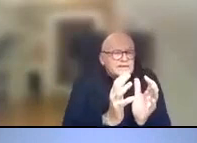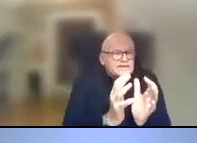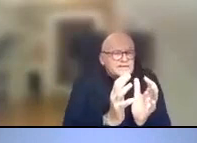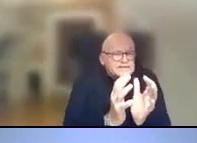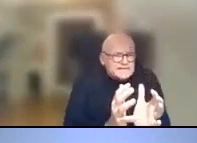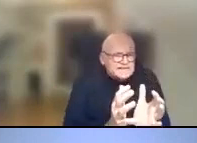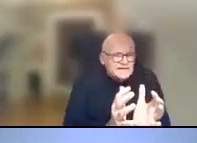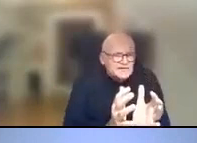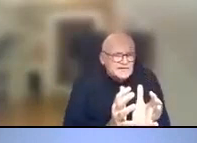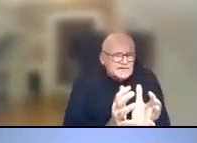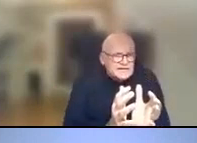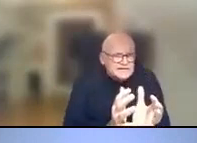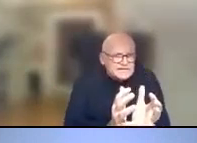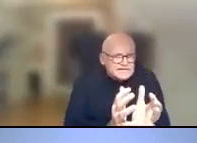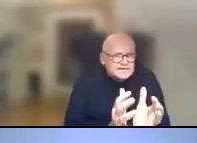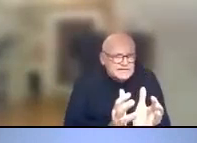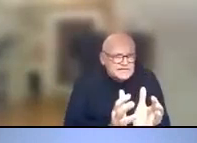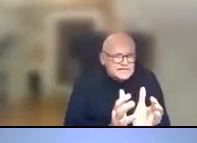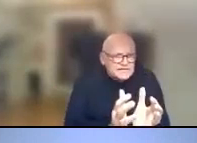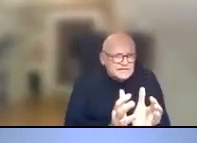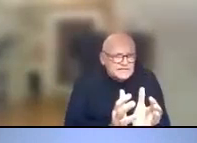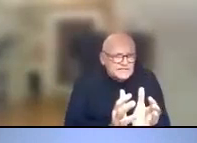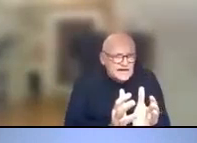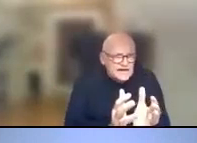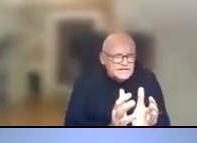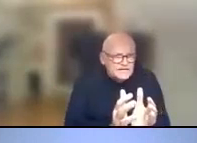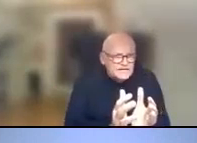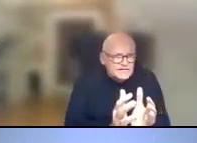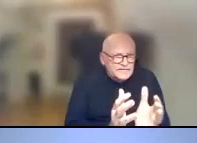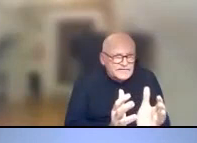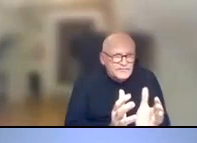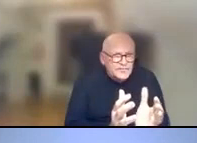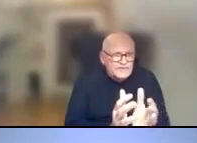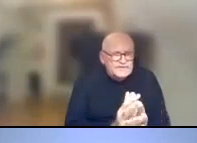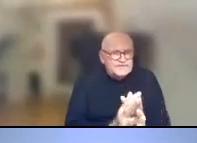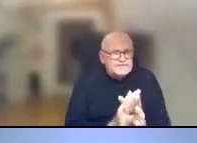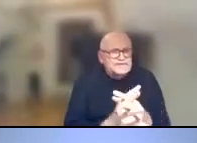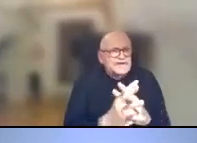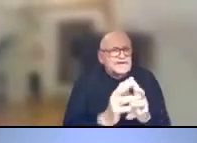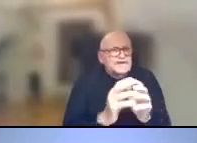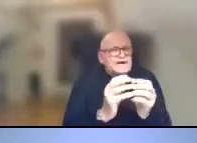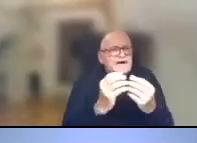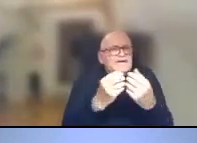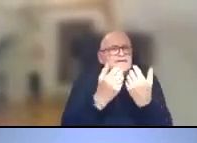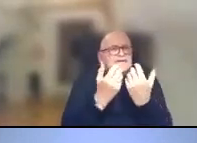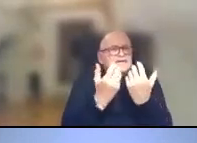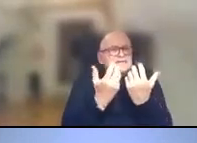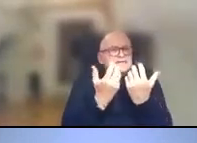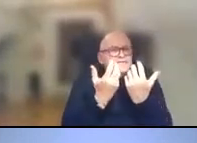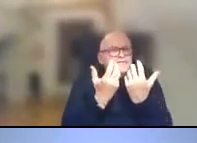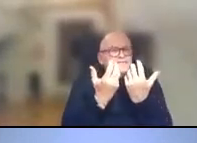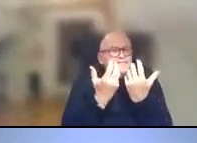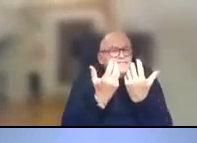die Tatsache, dass dieses ein Tabu ist,